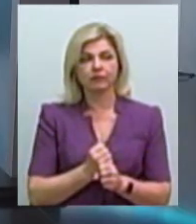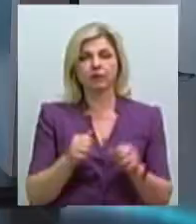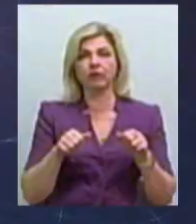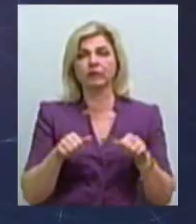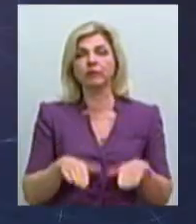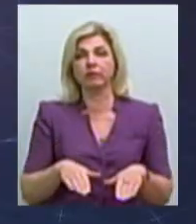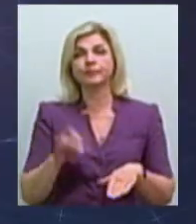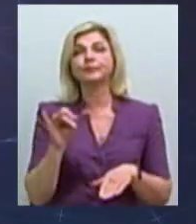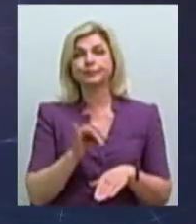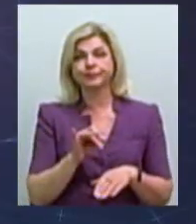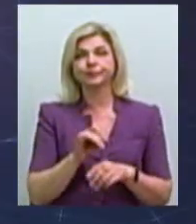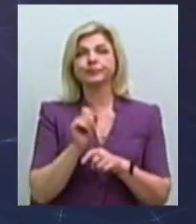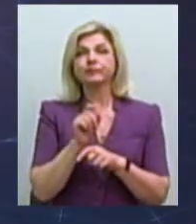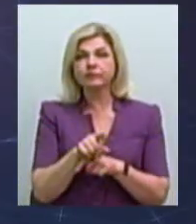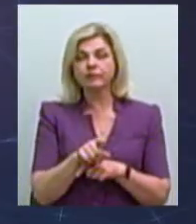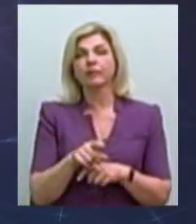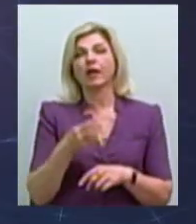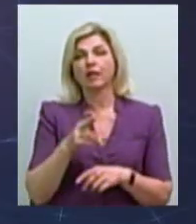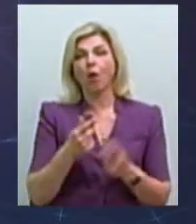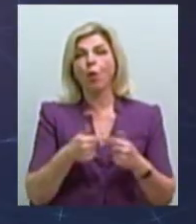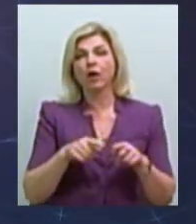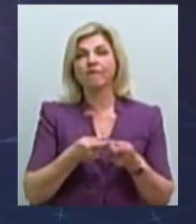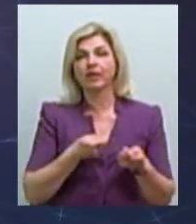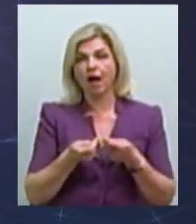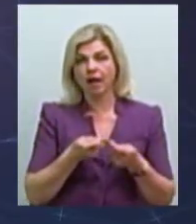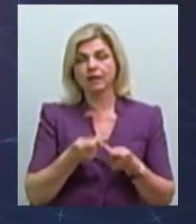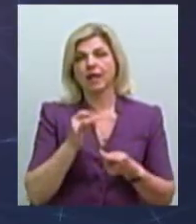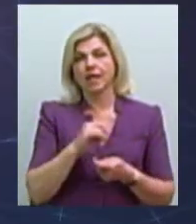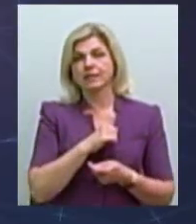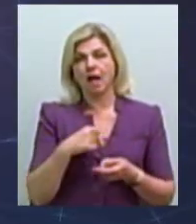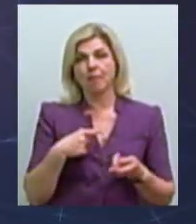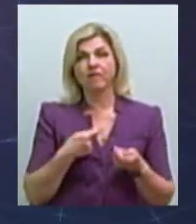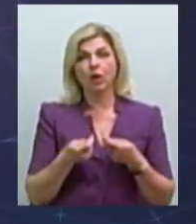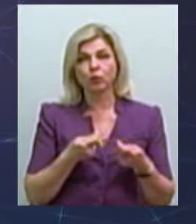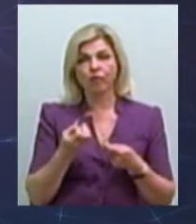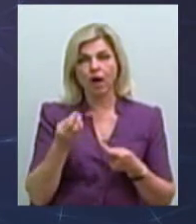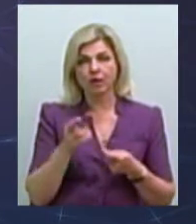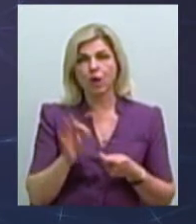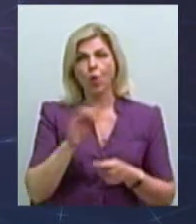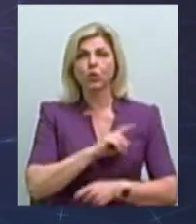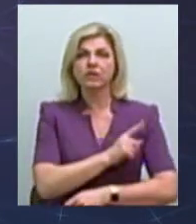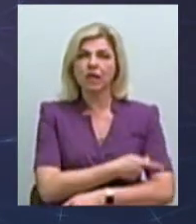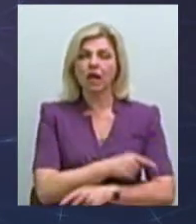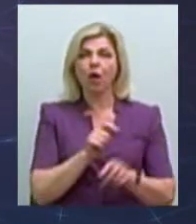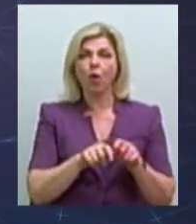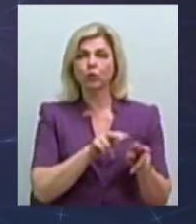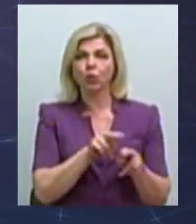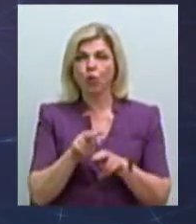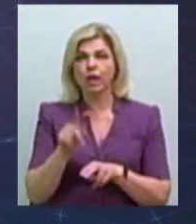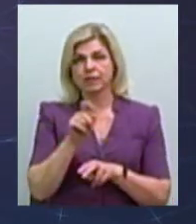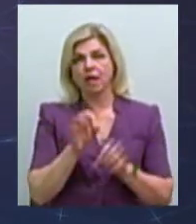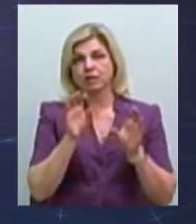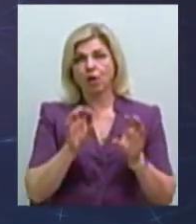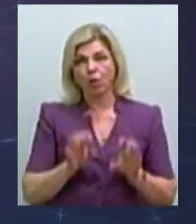рішення і рекомендації для органів влади, для власників, для місцевого самоврядування щодо посилення контролю за законодавством і так